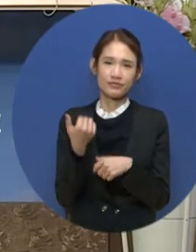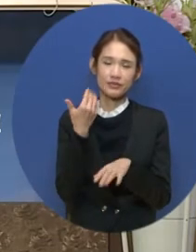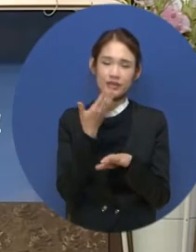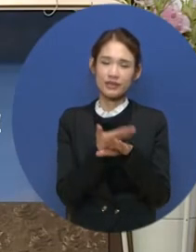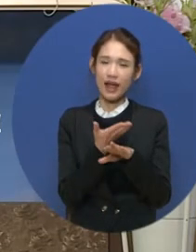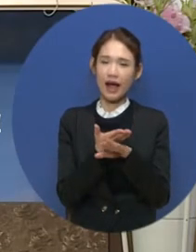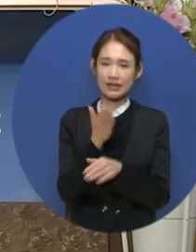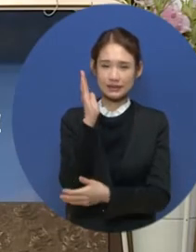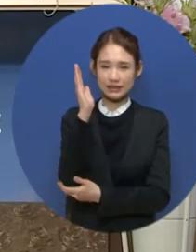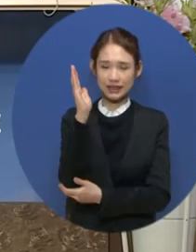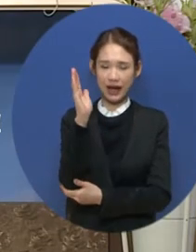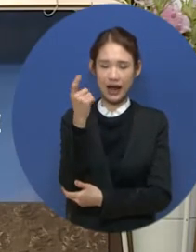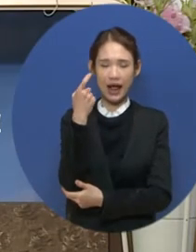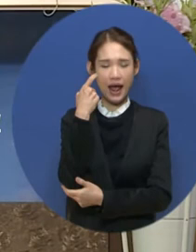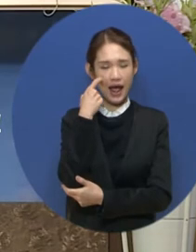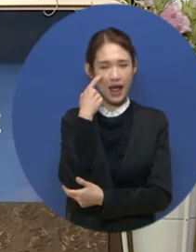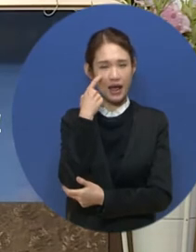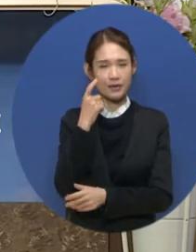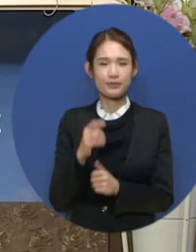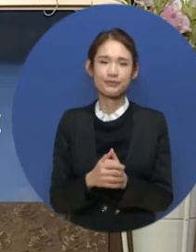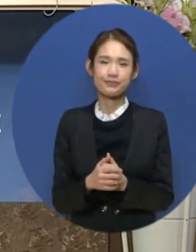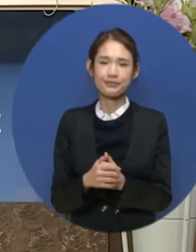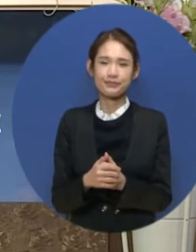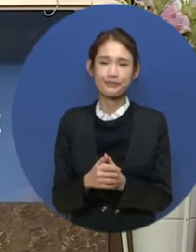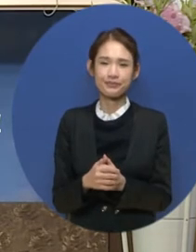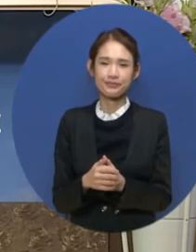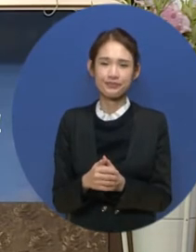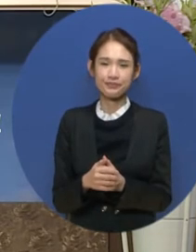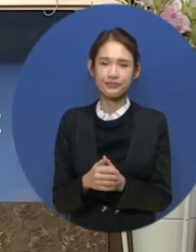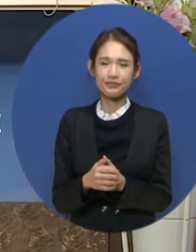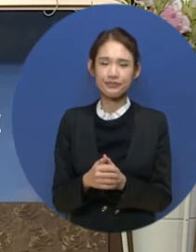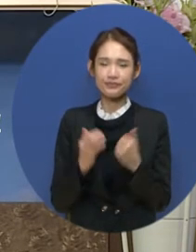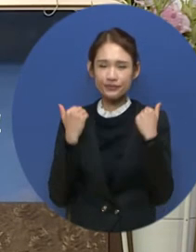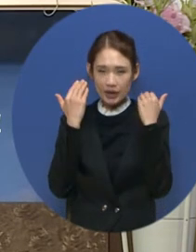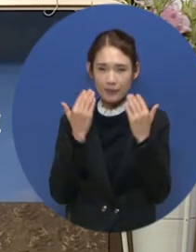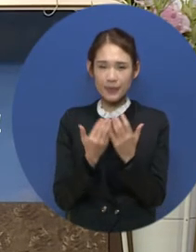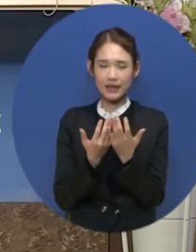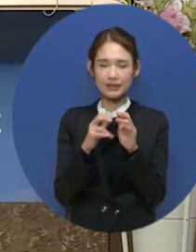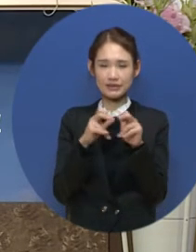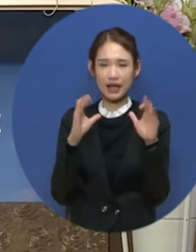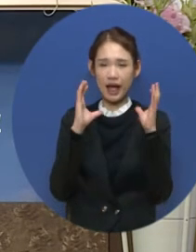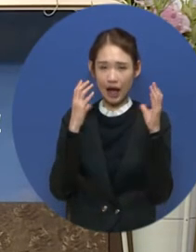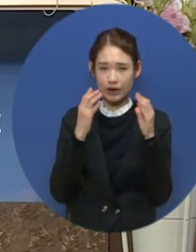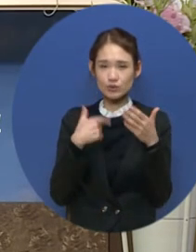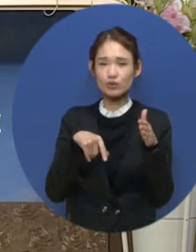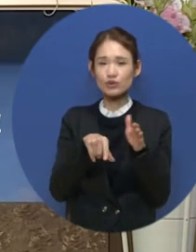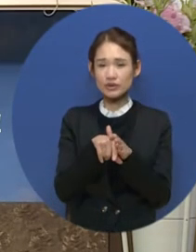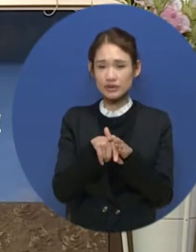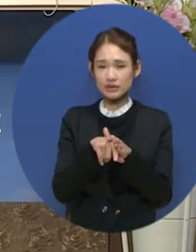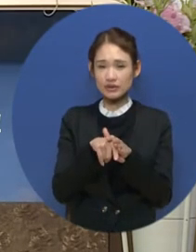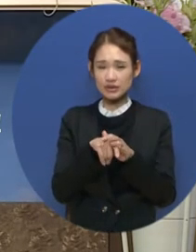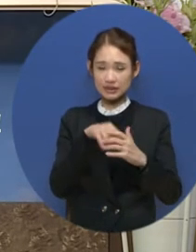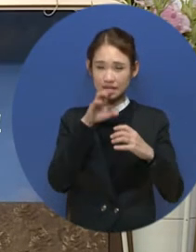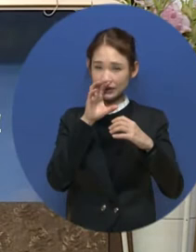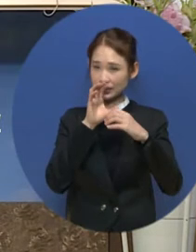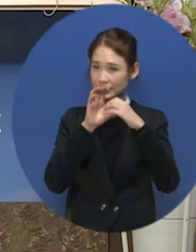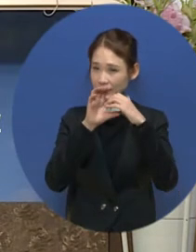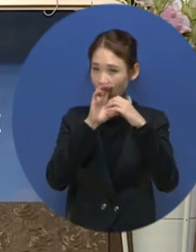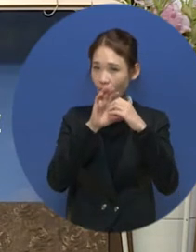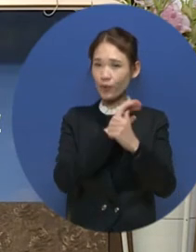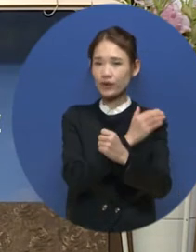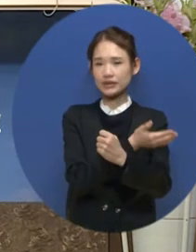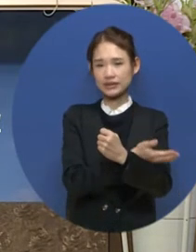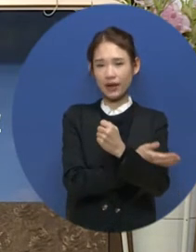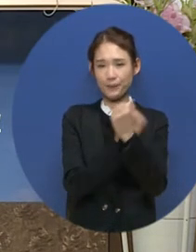이제 다른 이야기를 해보면 이 발달장애 아동을 위해서 의사소통능력